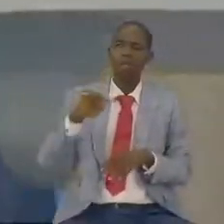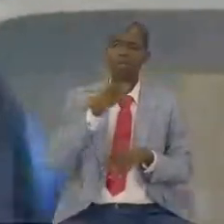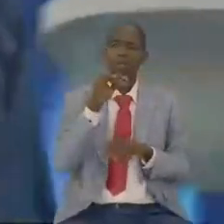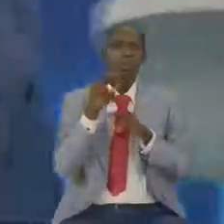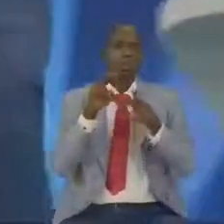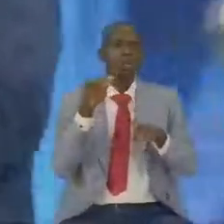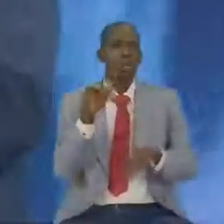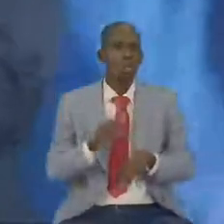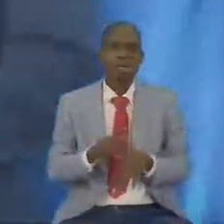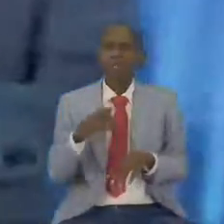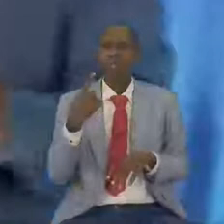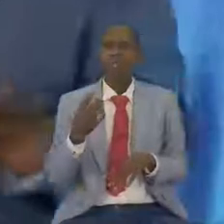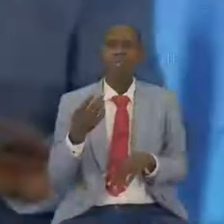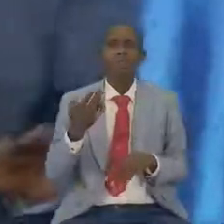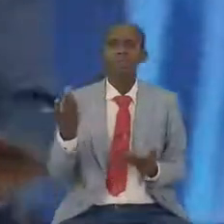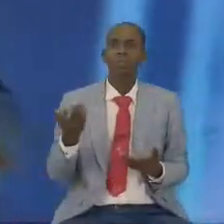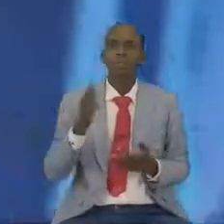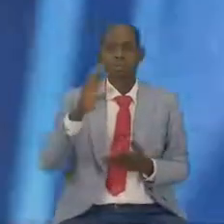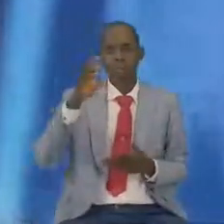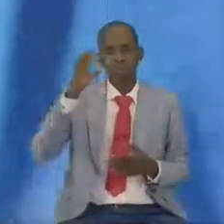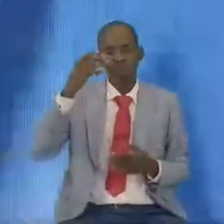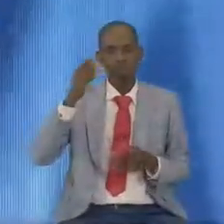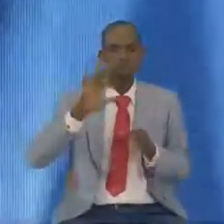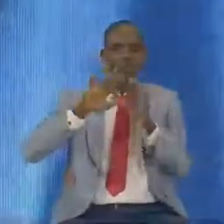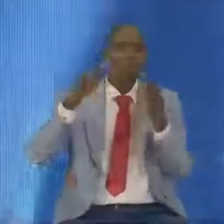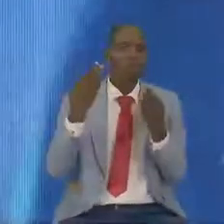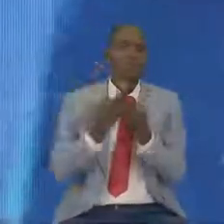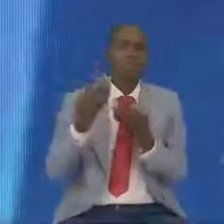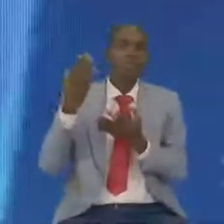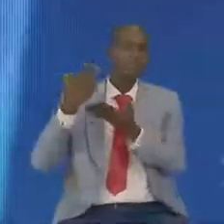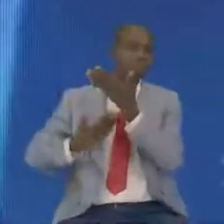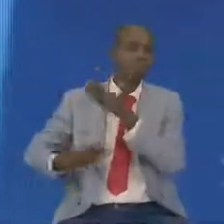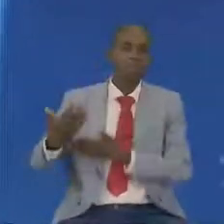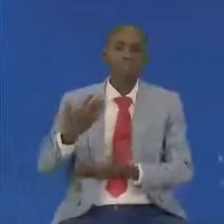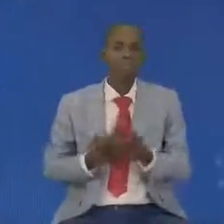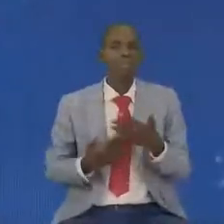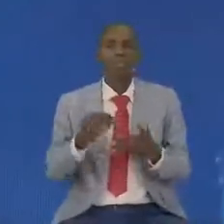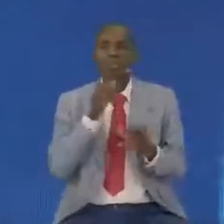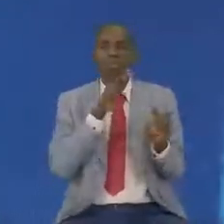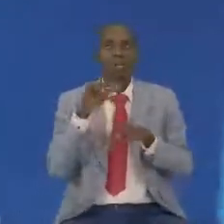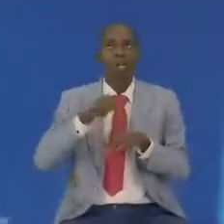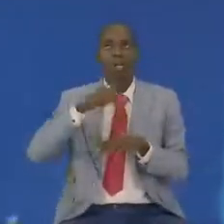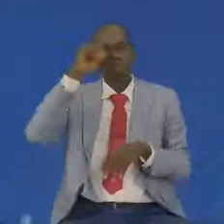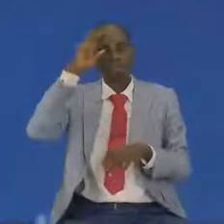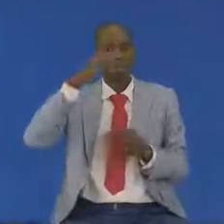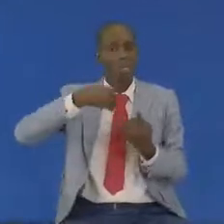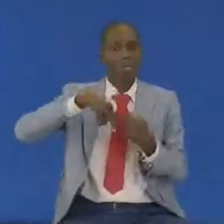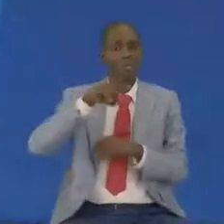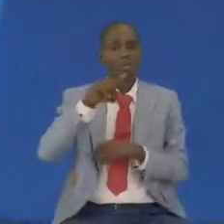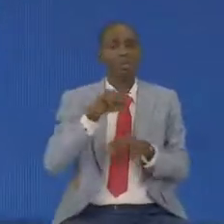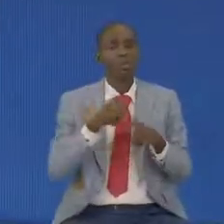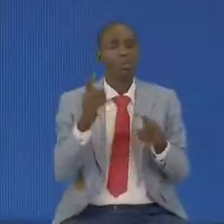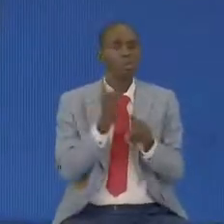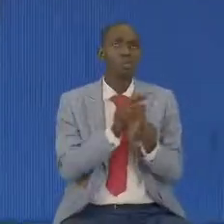regardes pas quelqu'un d'autre. Tu ne regardes pas les esprits territoriaux. Tu as les regards sur le